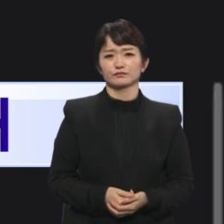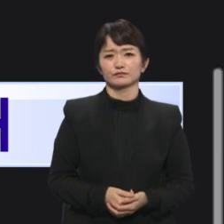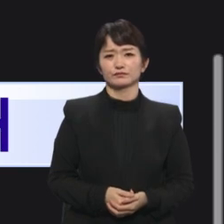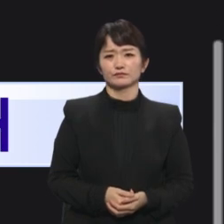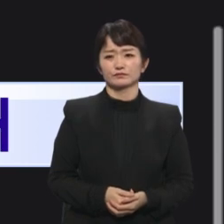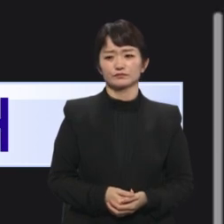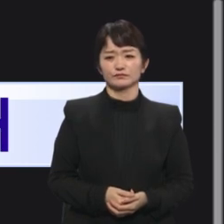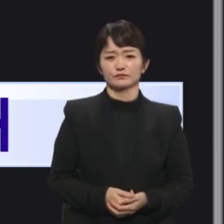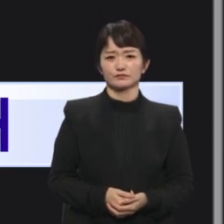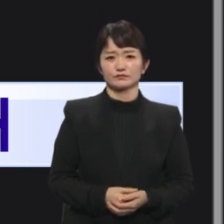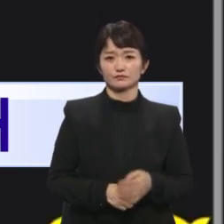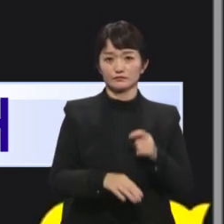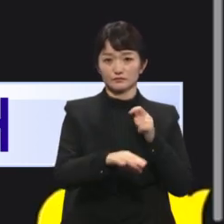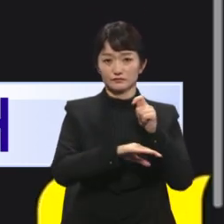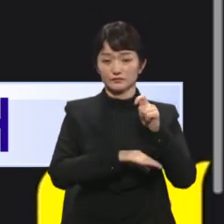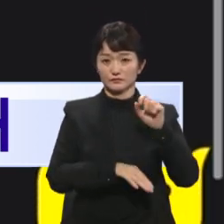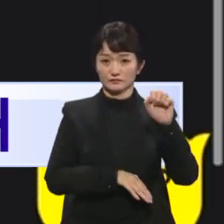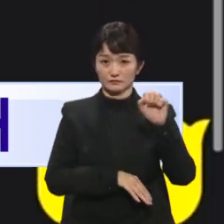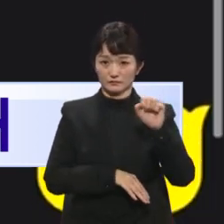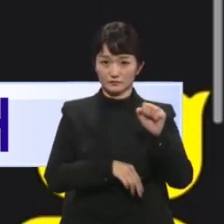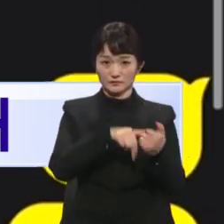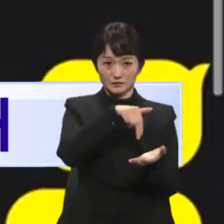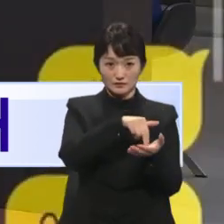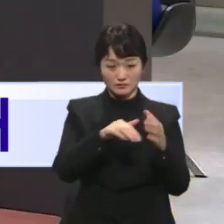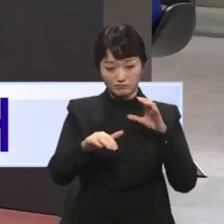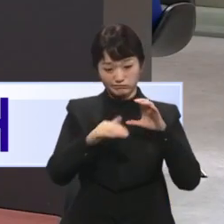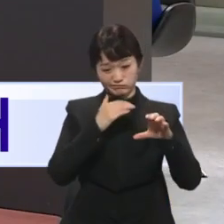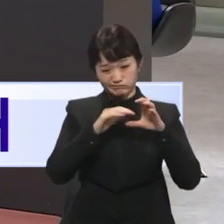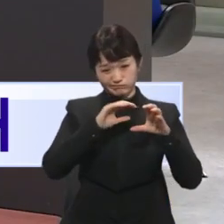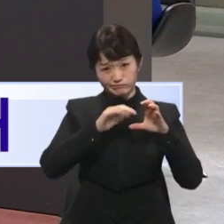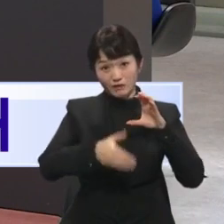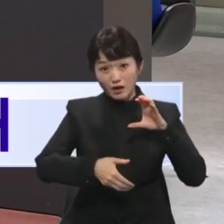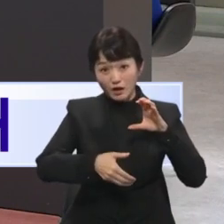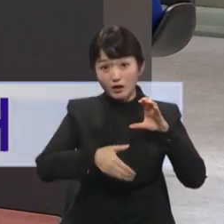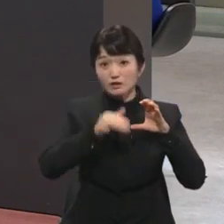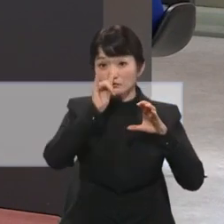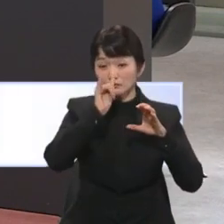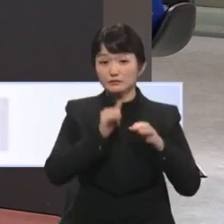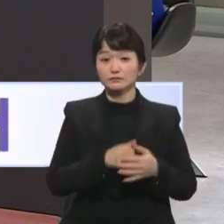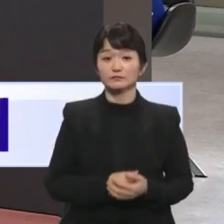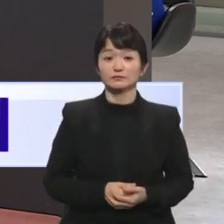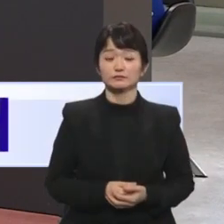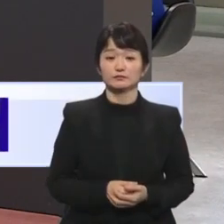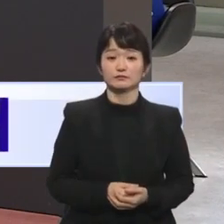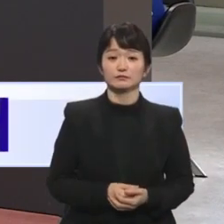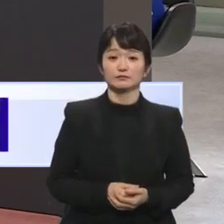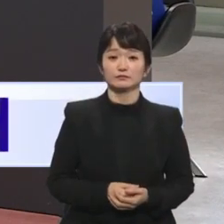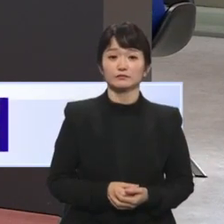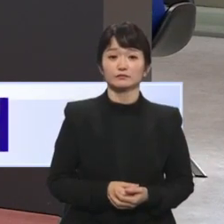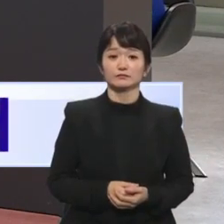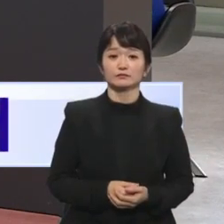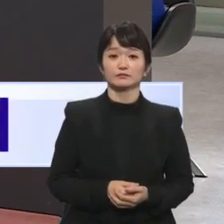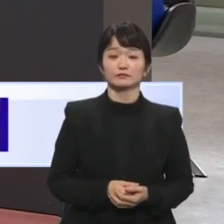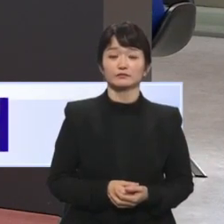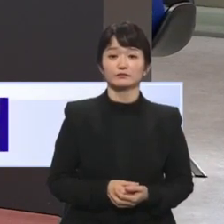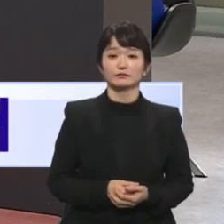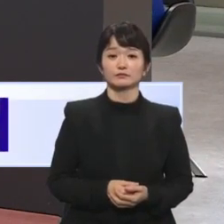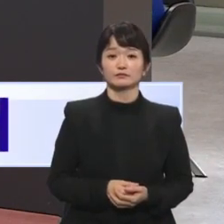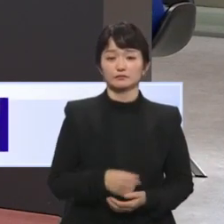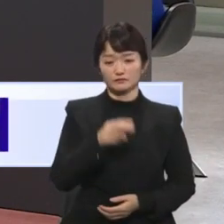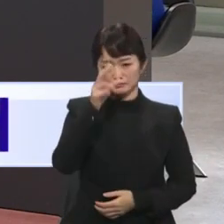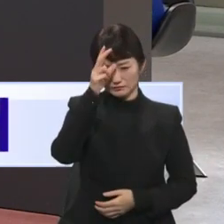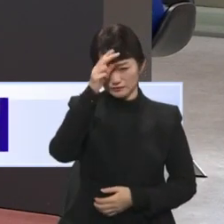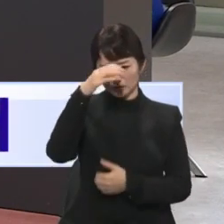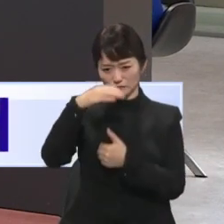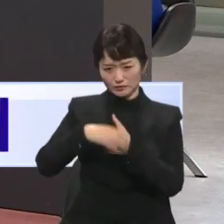자 택시 기사 입장에서도 소통이 잘 안 됐다는 부분이 있어요 그래서 경찰도 올해 수사를 했고